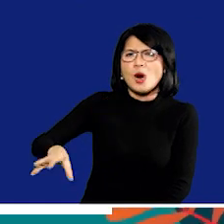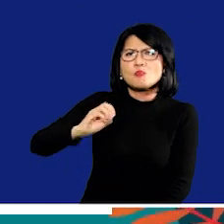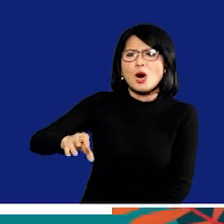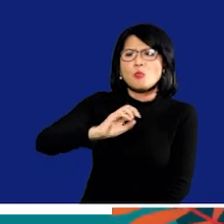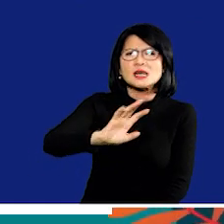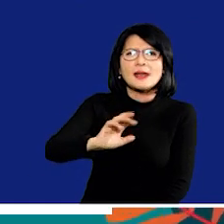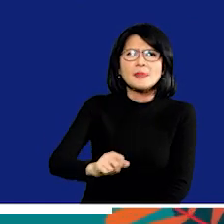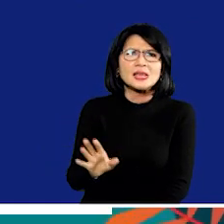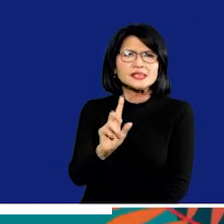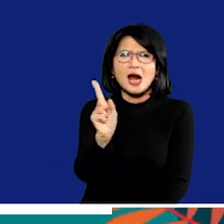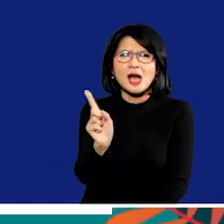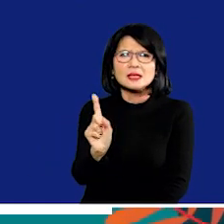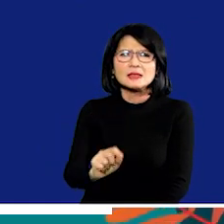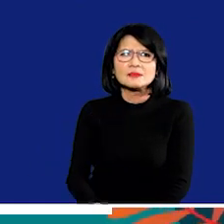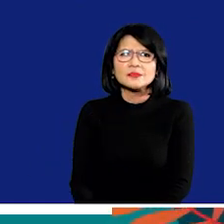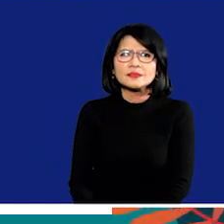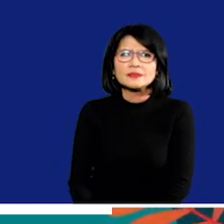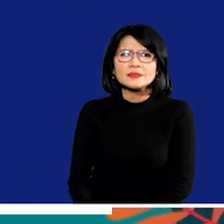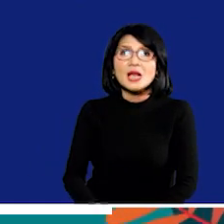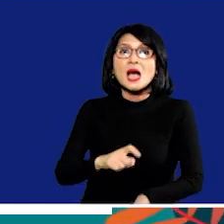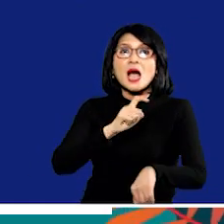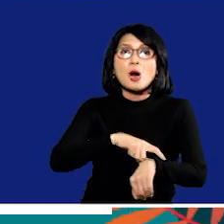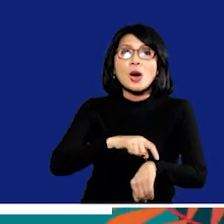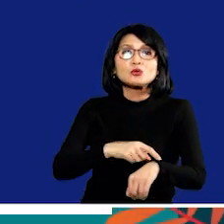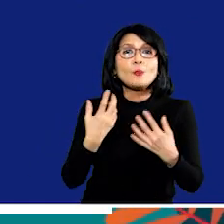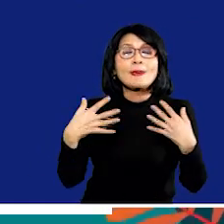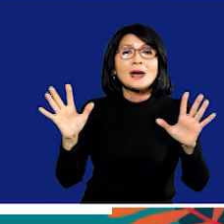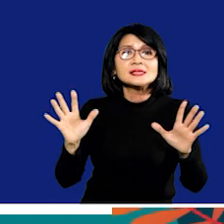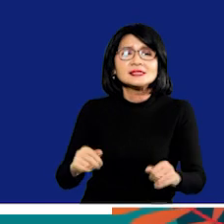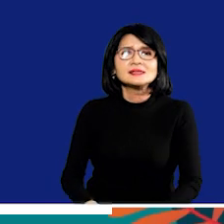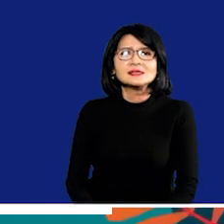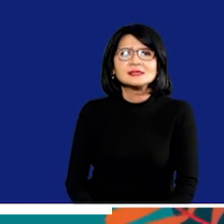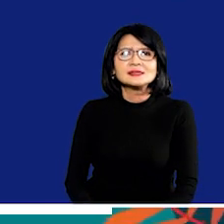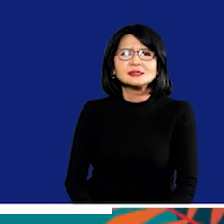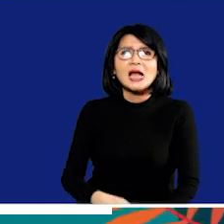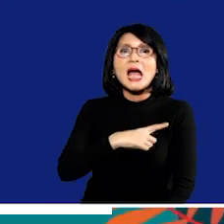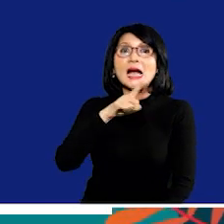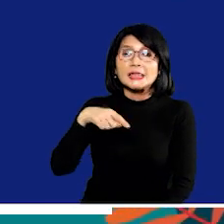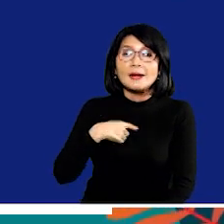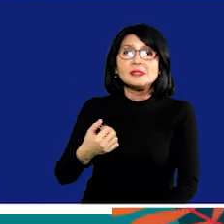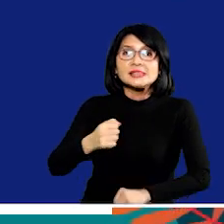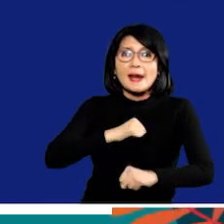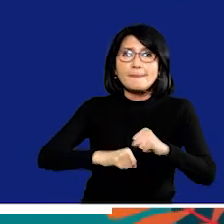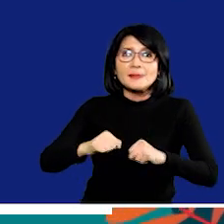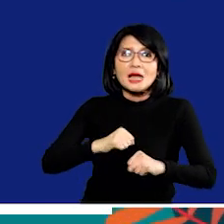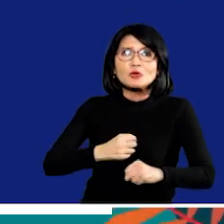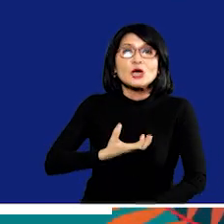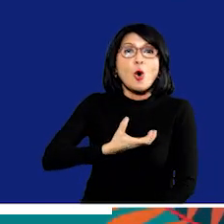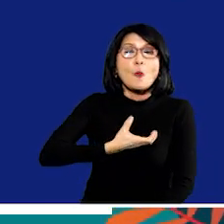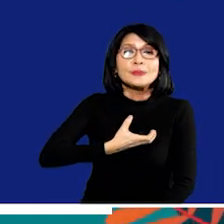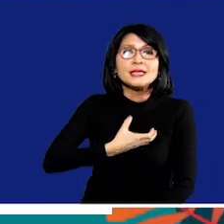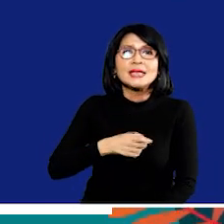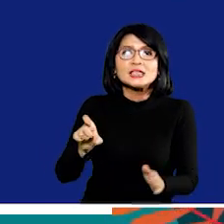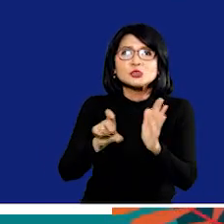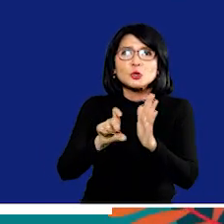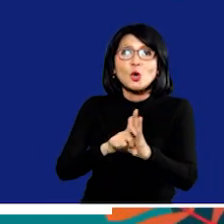sampah sembarangan. Dan juga dalam waktu luang kita, kita juga bisa melakukan hobi